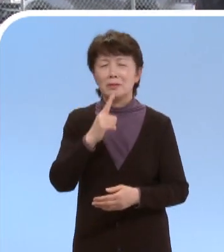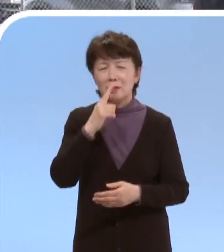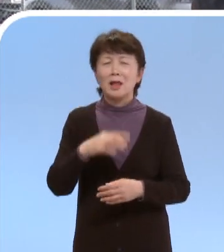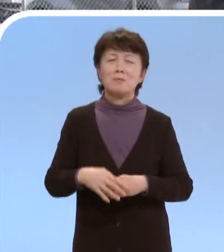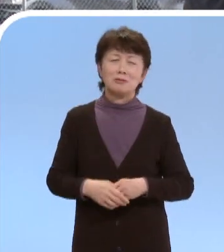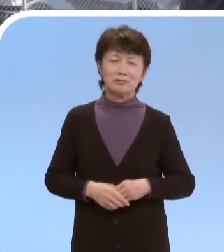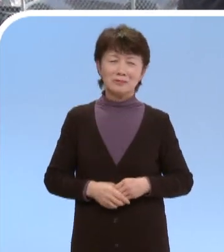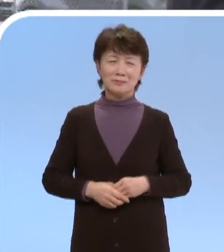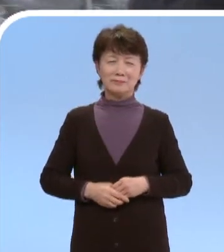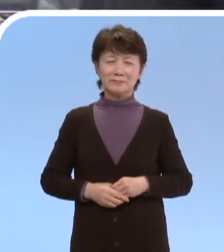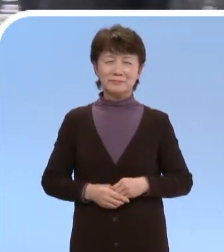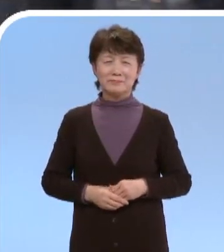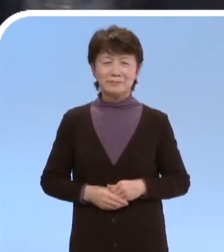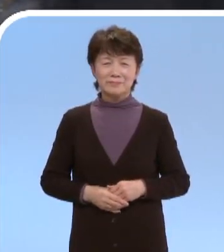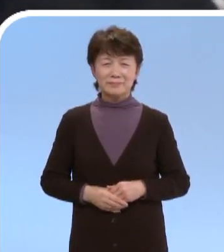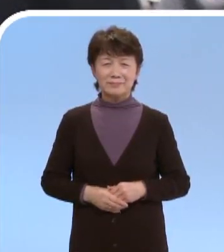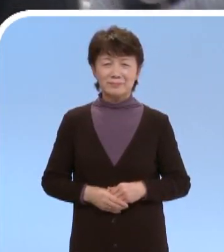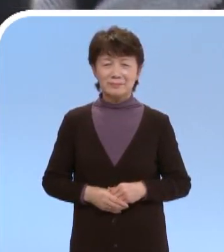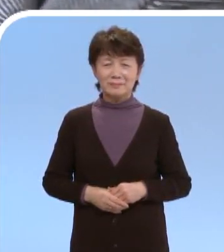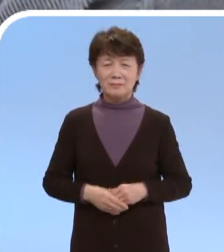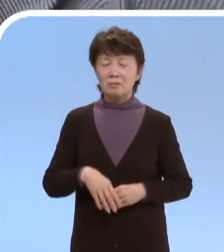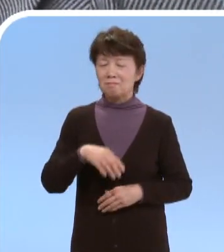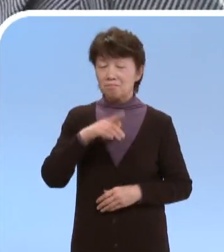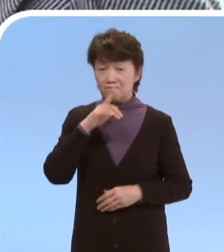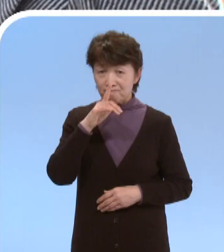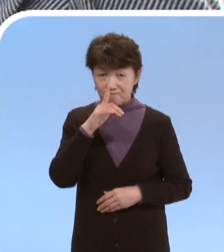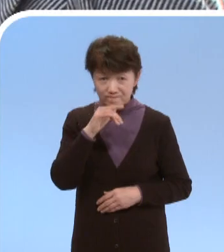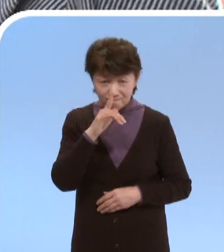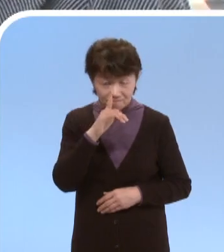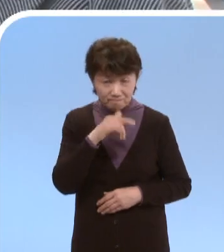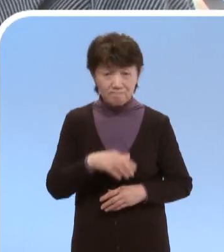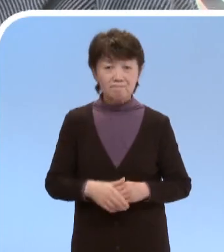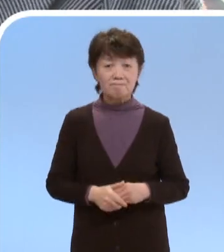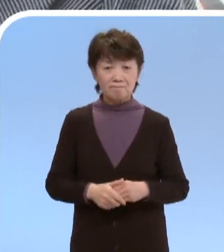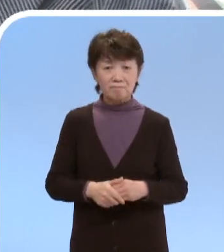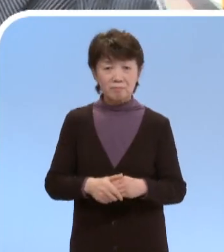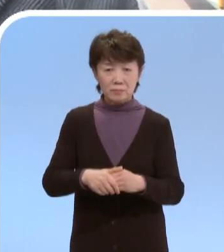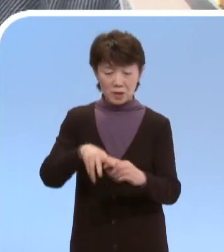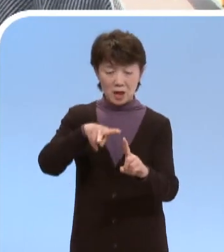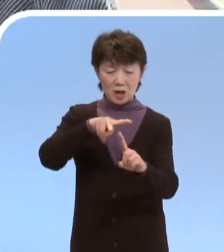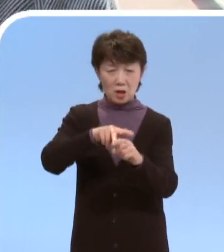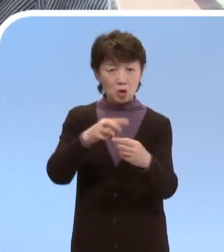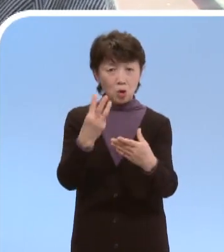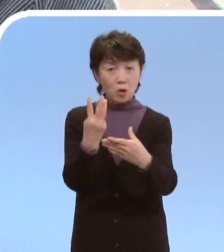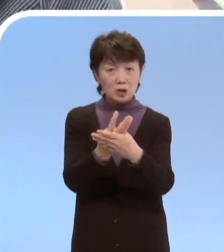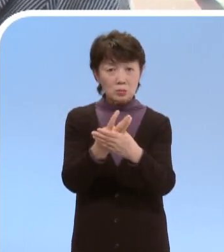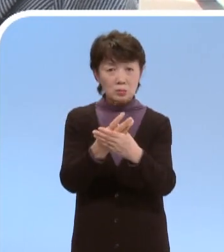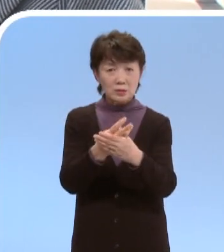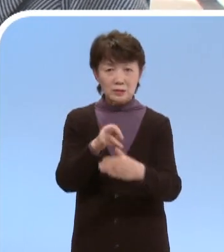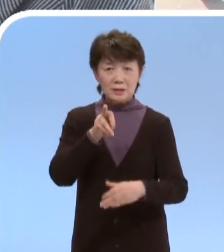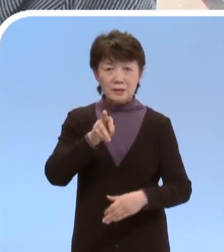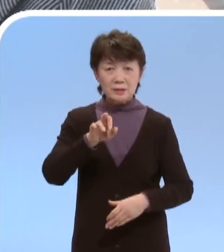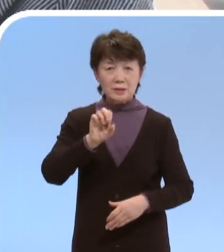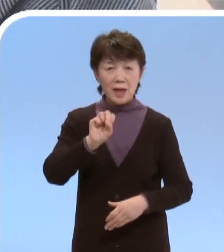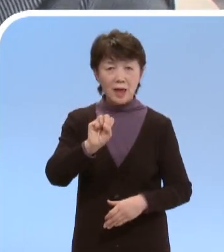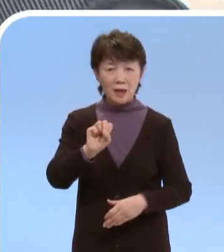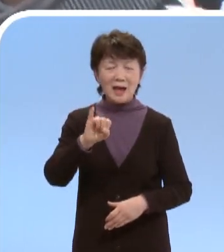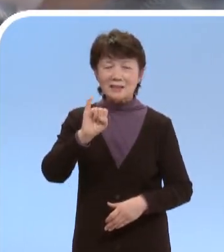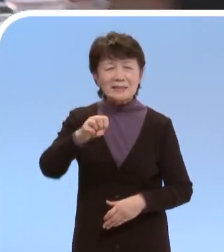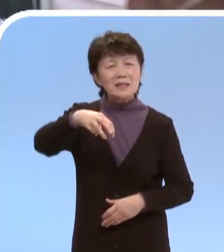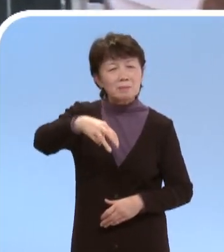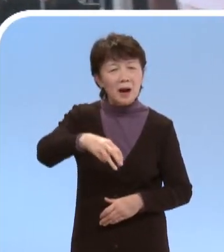聖馬さんとお話をさせていただいているということです。 なるほど。小泉聖馬さんってどういった会社なんでしょう